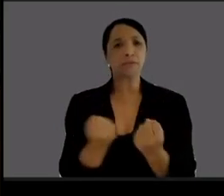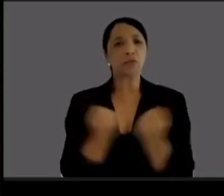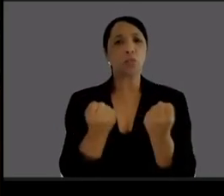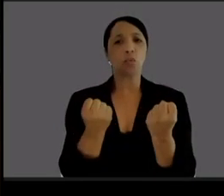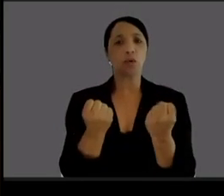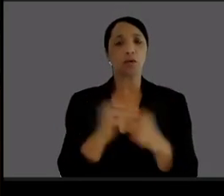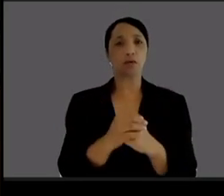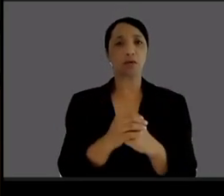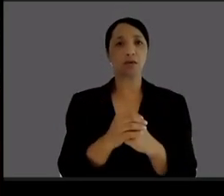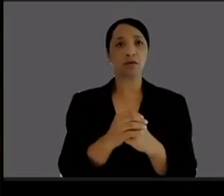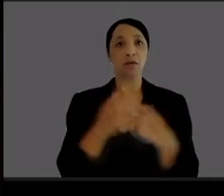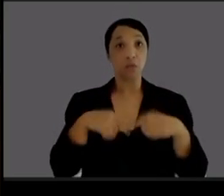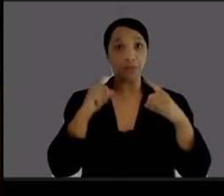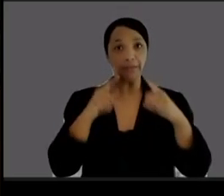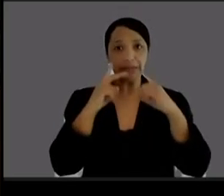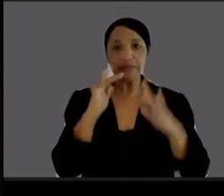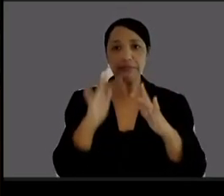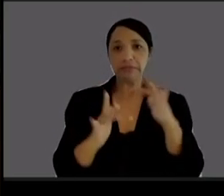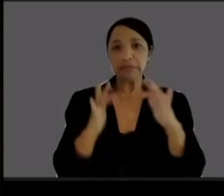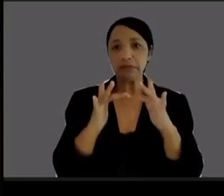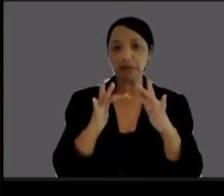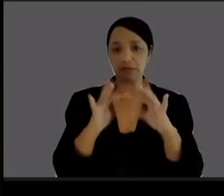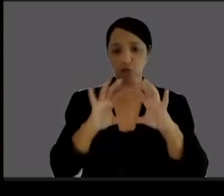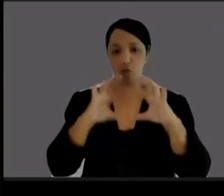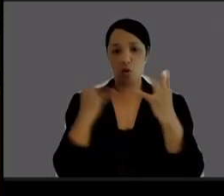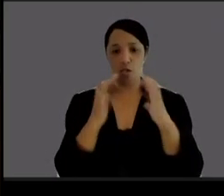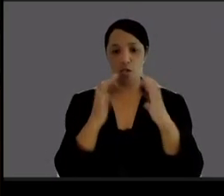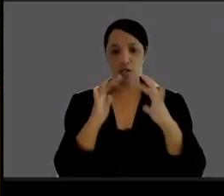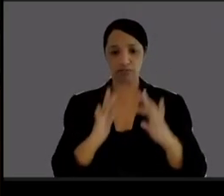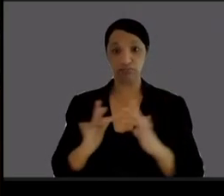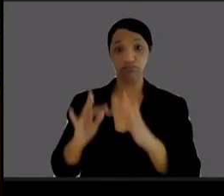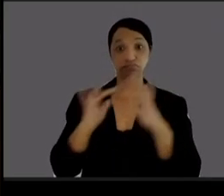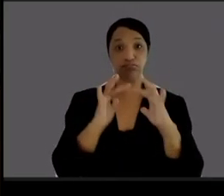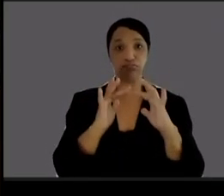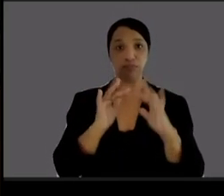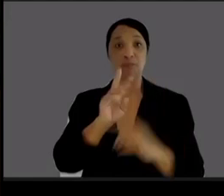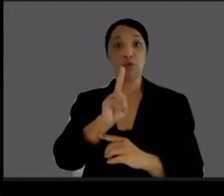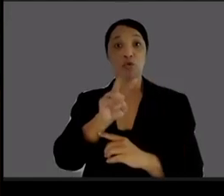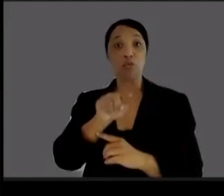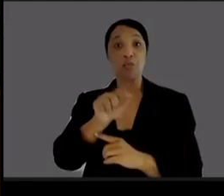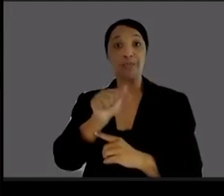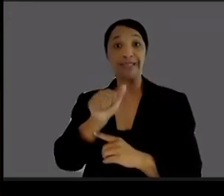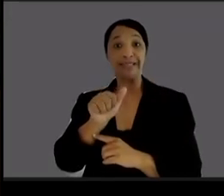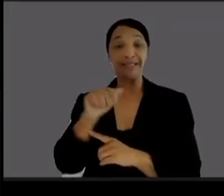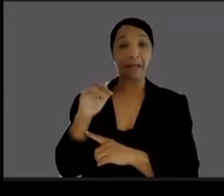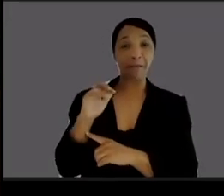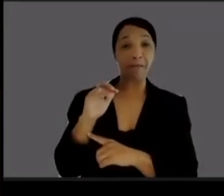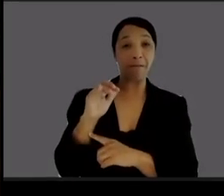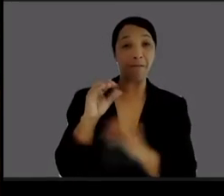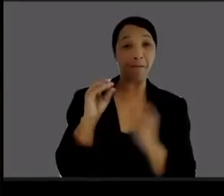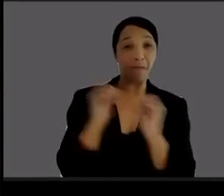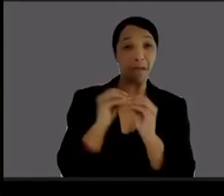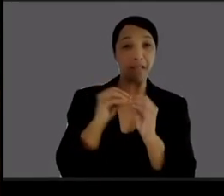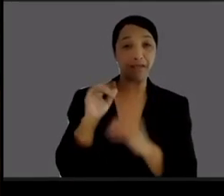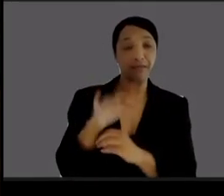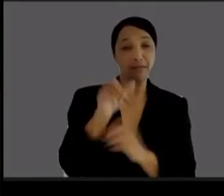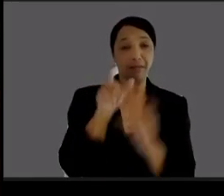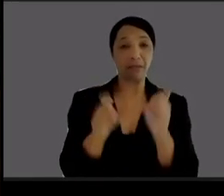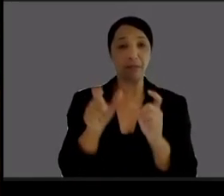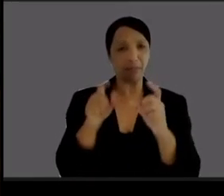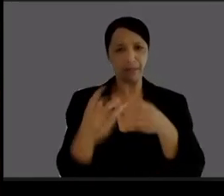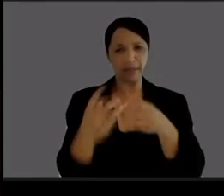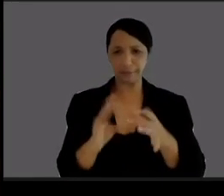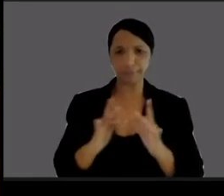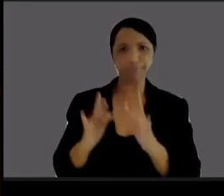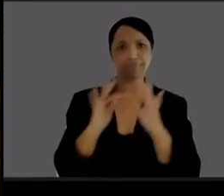目標を達成しえこの気候の問題に対処する必要がありますえ行動を起こすためにえ